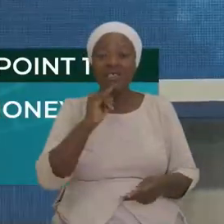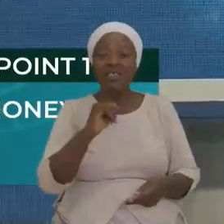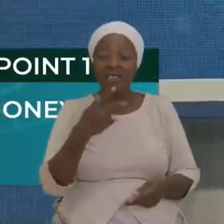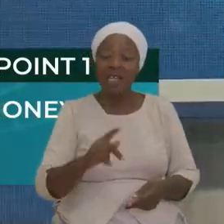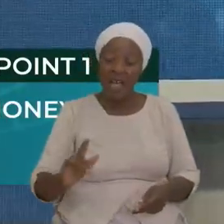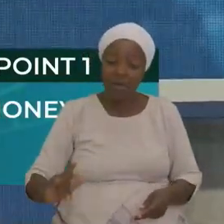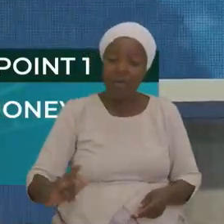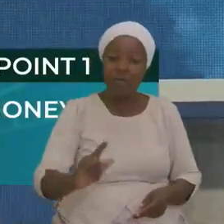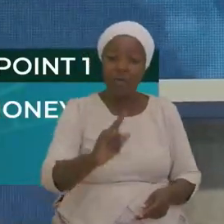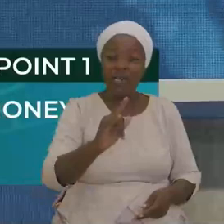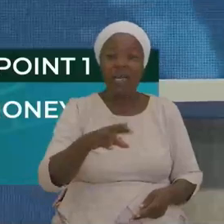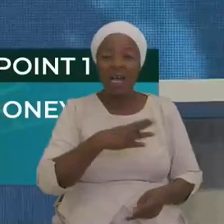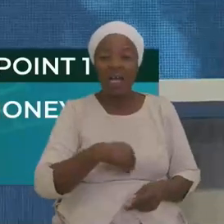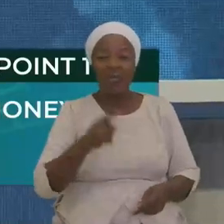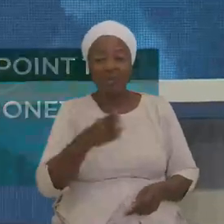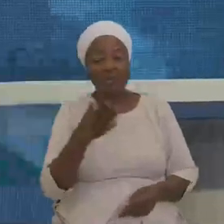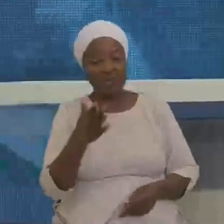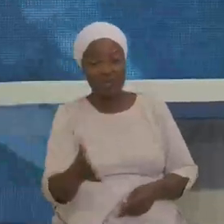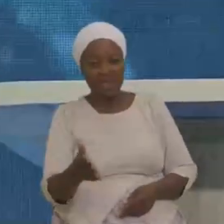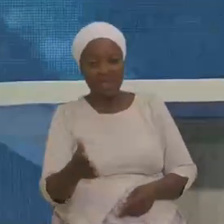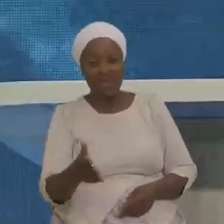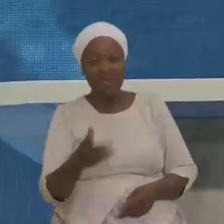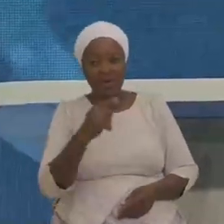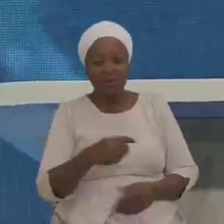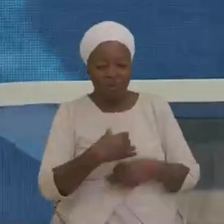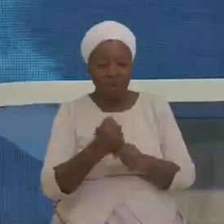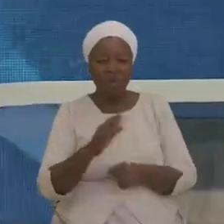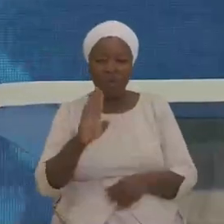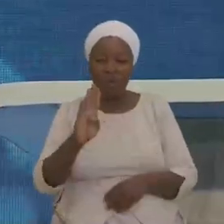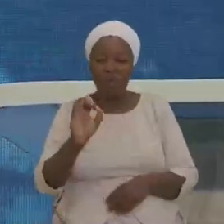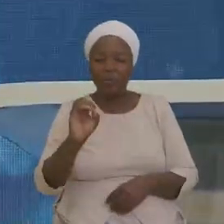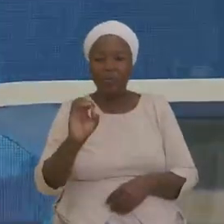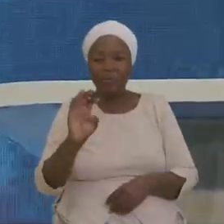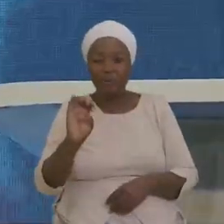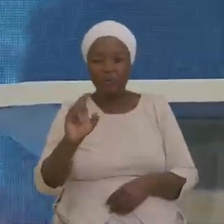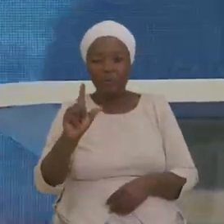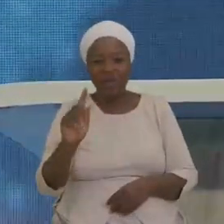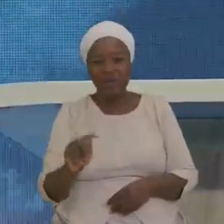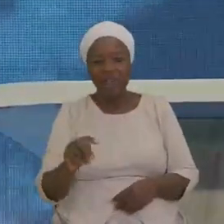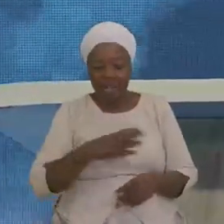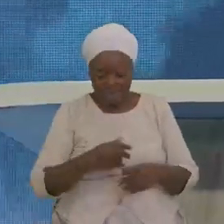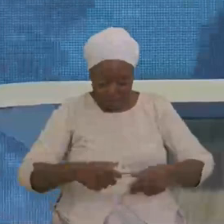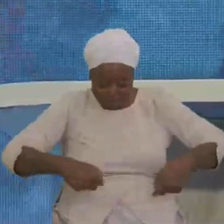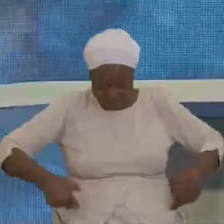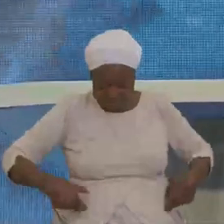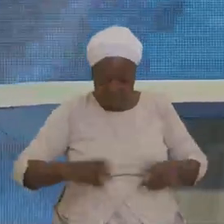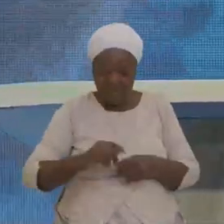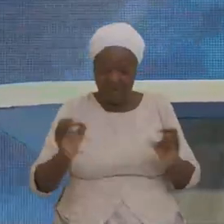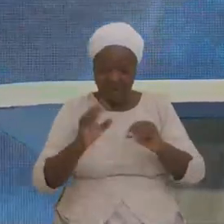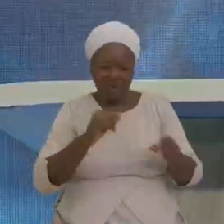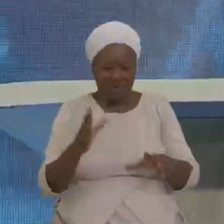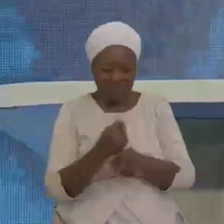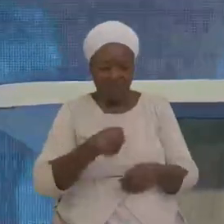C'est l'avion et tu es dedans. Tu serres ta ceinture. Rien ne va me